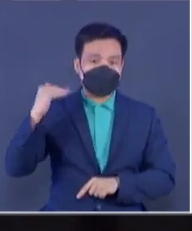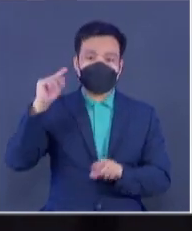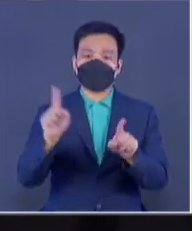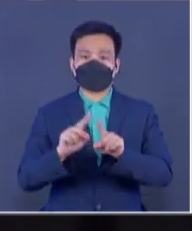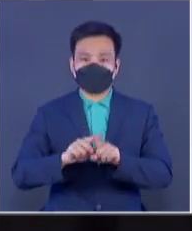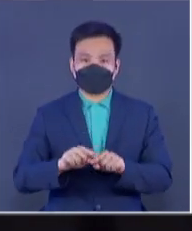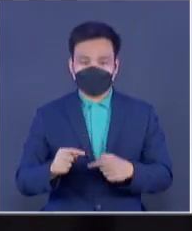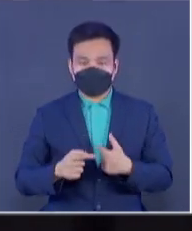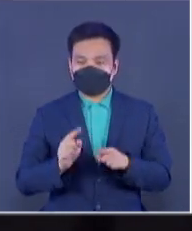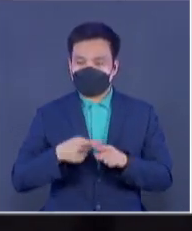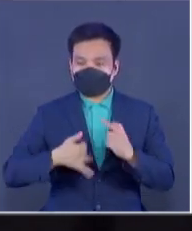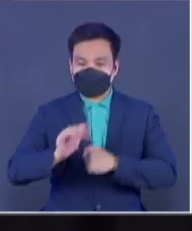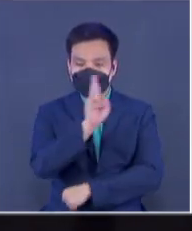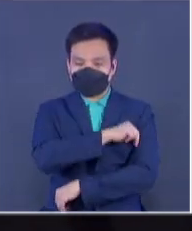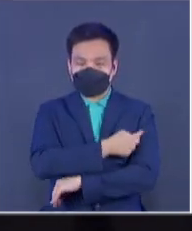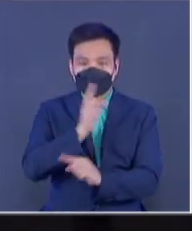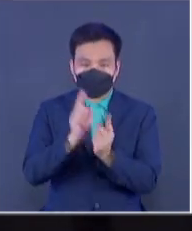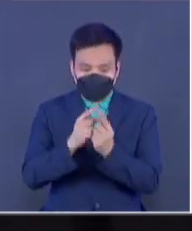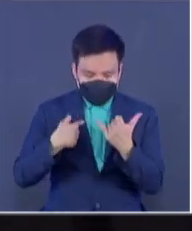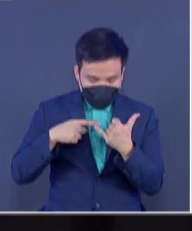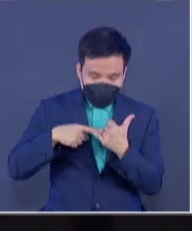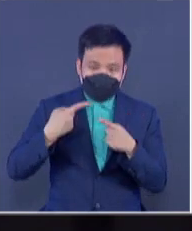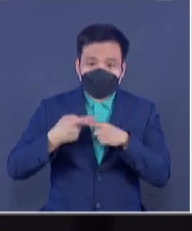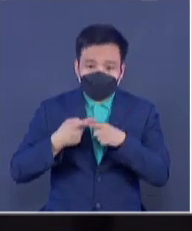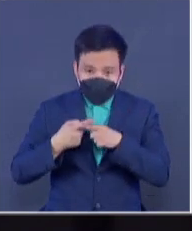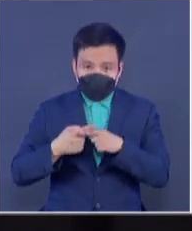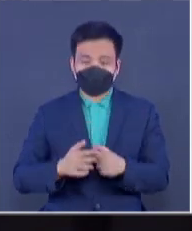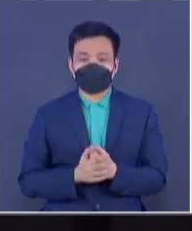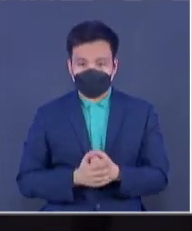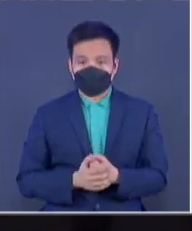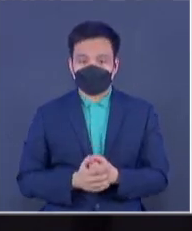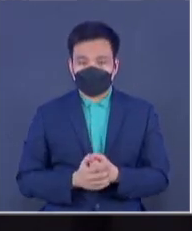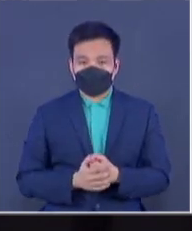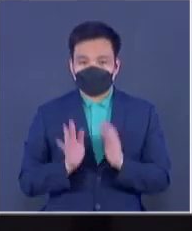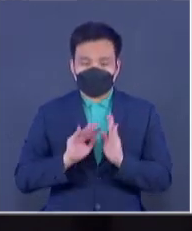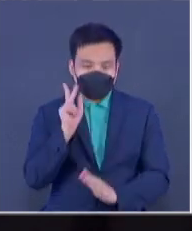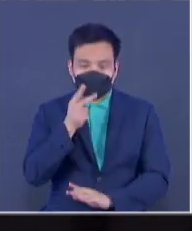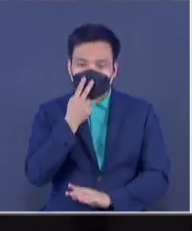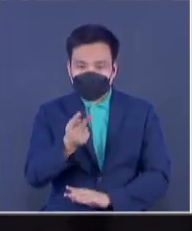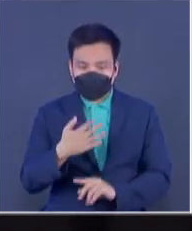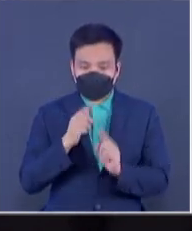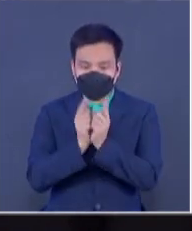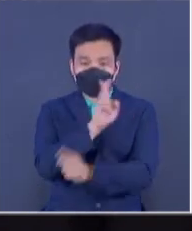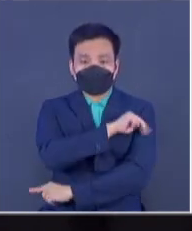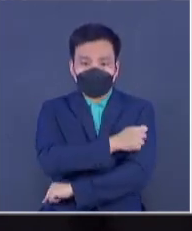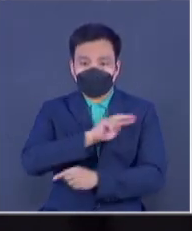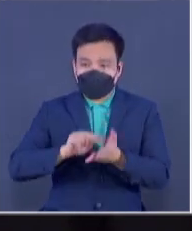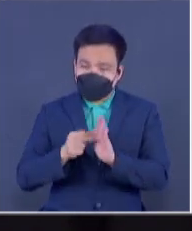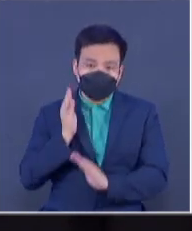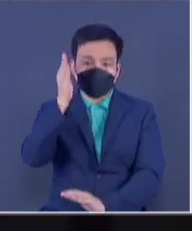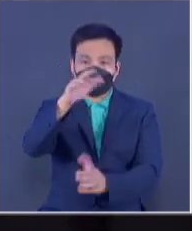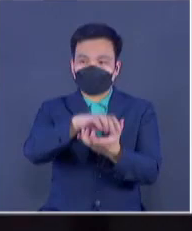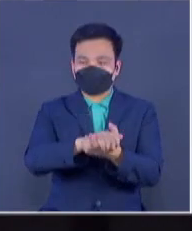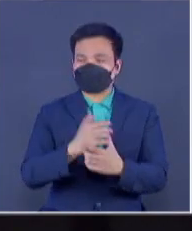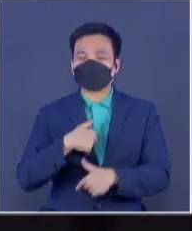ตัวเราไปเจ็บตัวไม่อยากให้คนแบบมาข้างว่าให้ฝากใครเราจะต้องแต่งงานแน่ๆเลยอะไรเงี้ยคือแบบแม่ไม่ที่มีแฟน